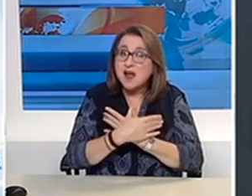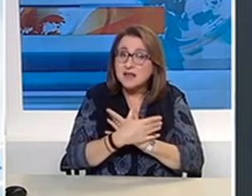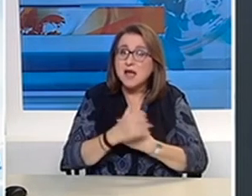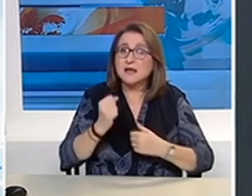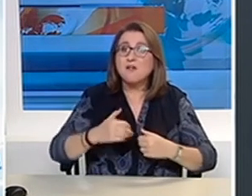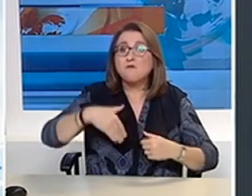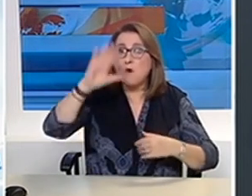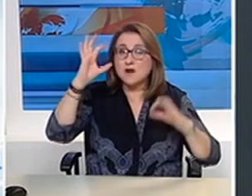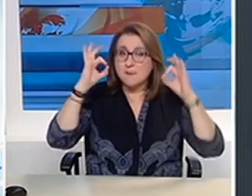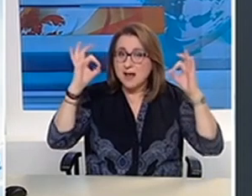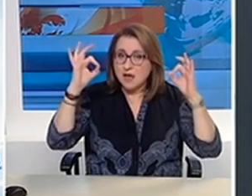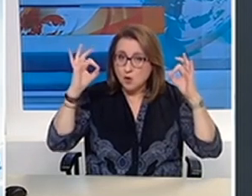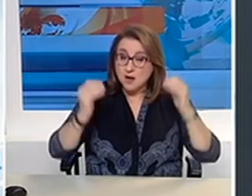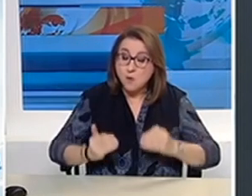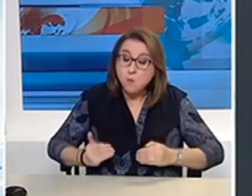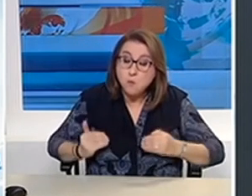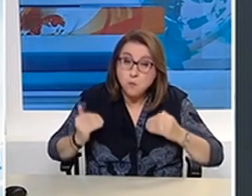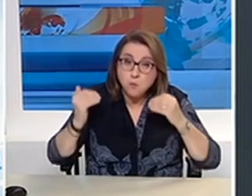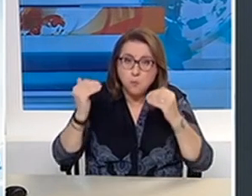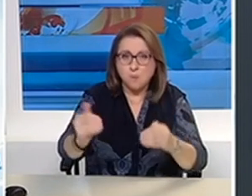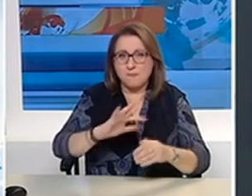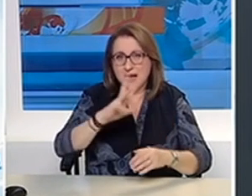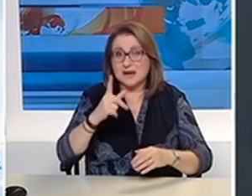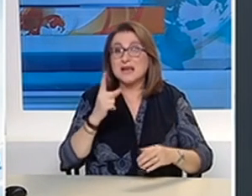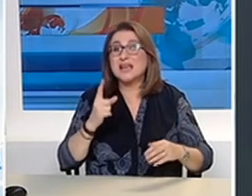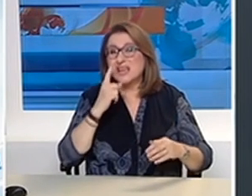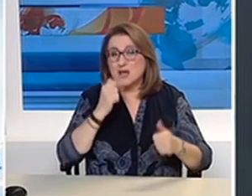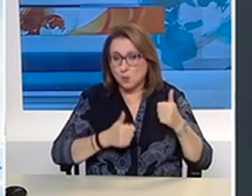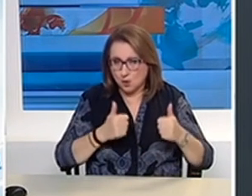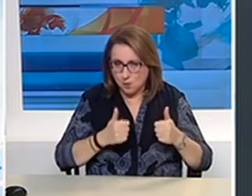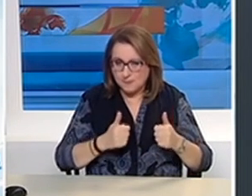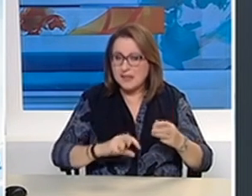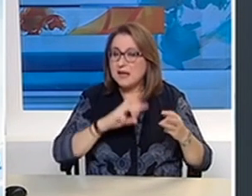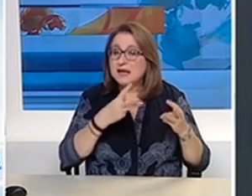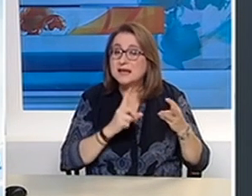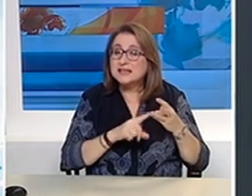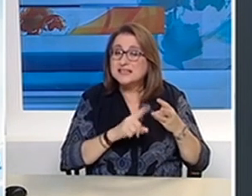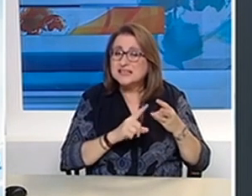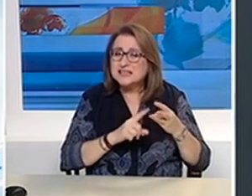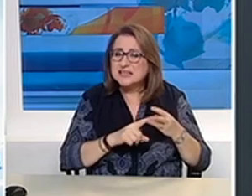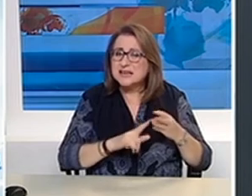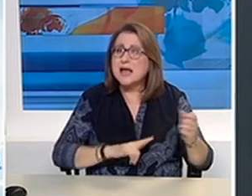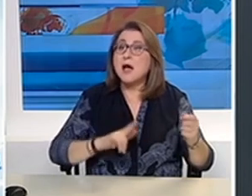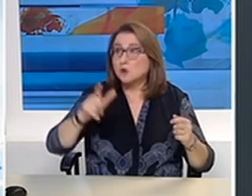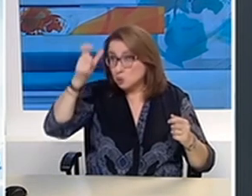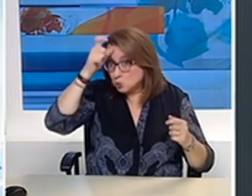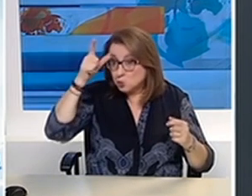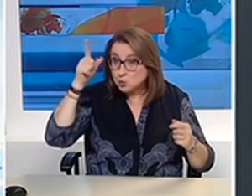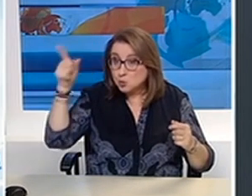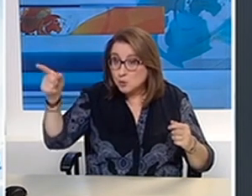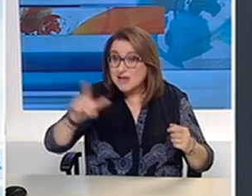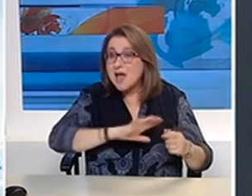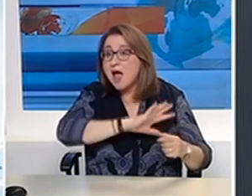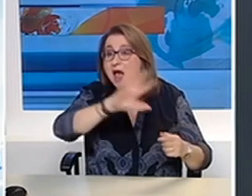και τη Βόρεια Μακεδονία. Τρίτον, η απαγόρευση όλων των πτήσεων προς την ελληνική επικράτεια όσον αφορά την Τουρκία επεκτείνεται